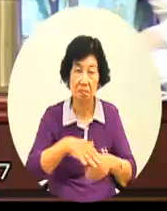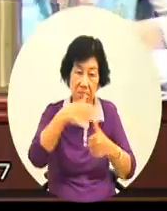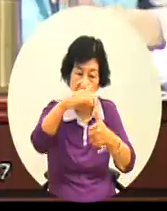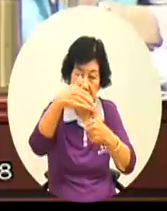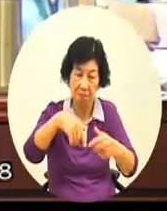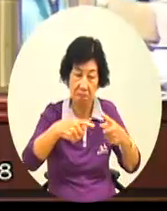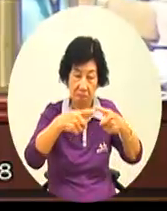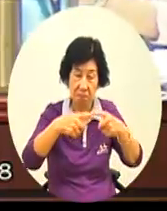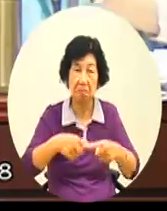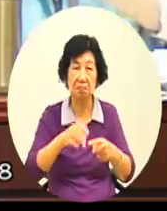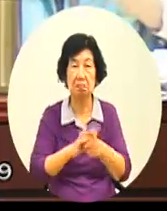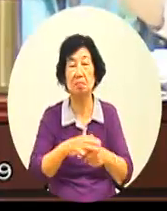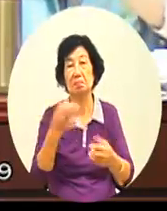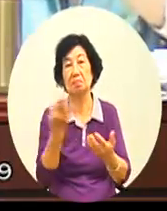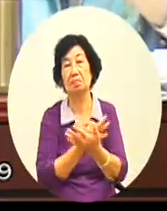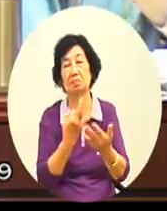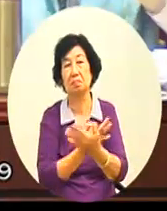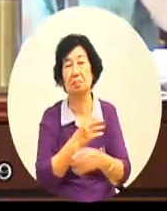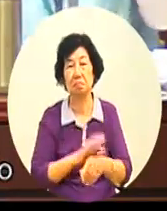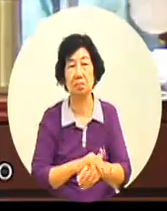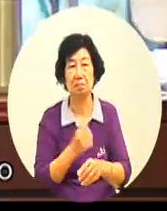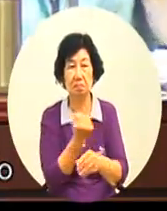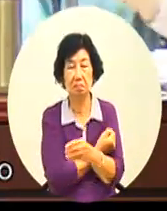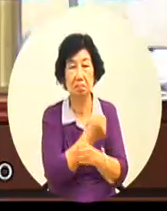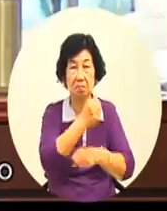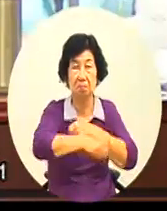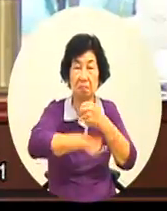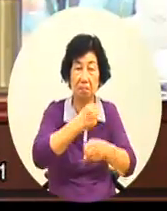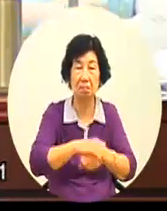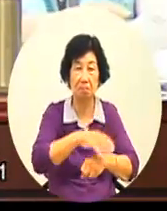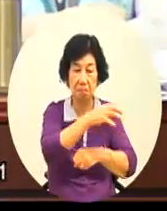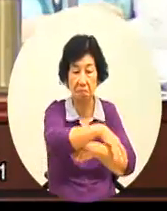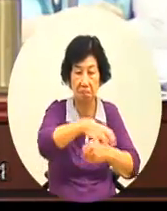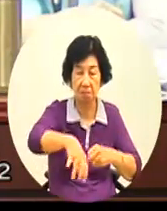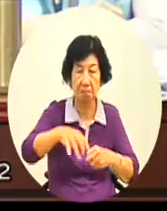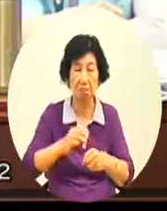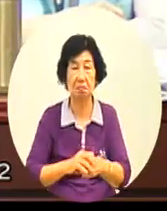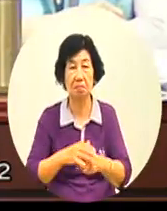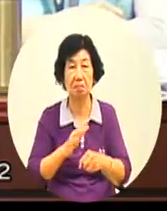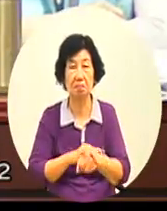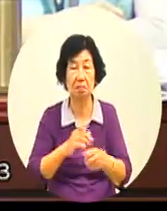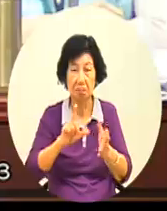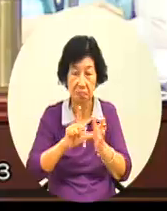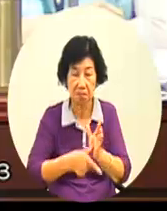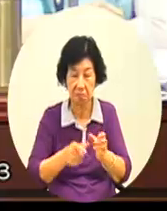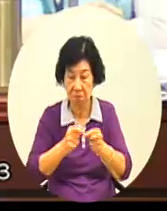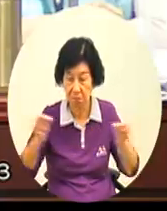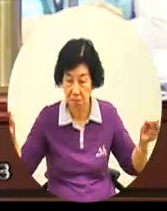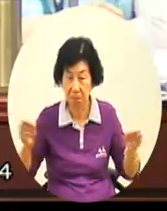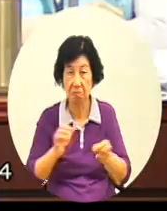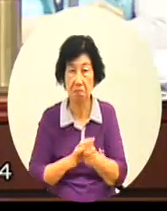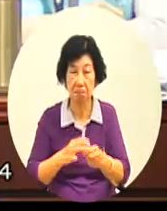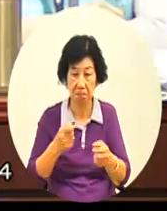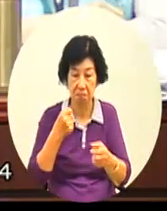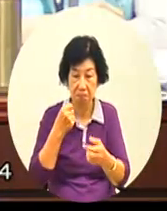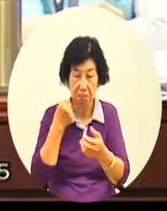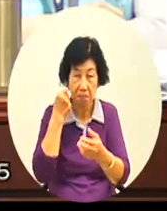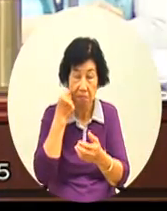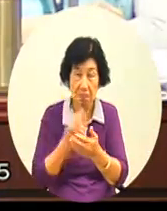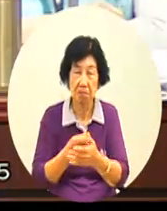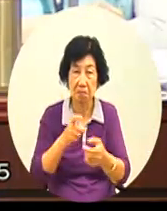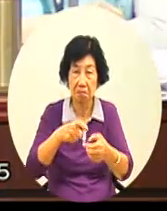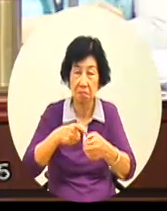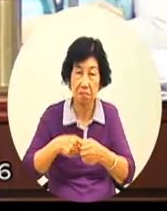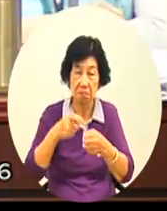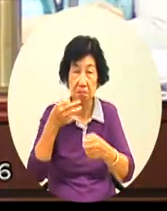因为他的劳动条件本身环境比较不好，他的工时长，薪资待遇低。那后续我们再来努